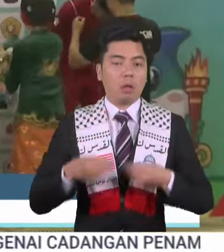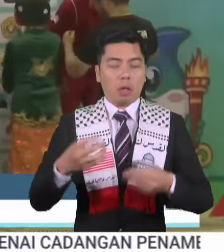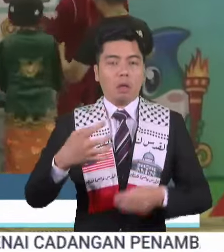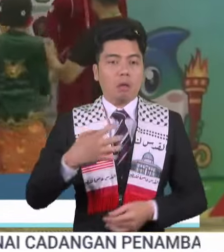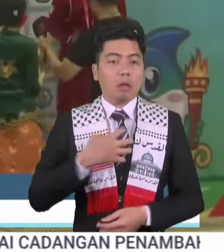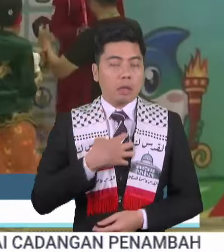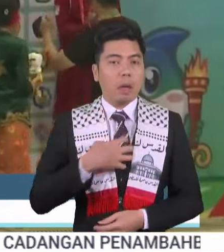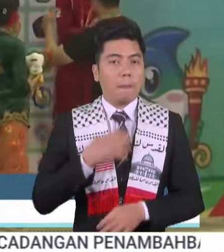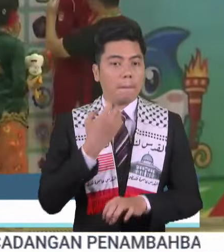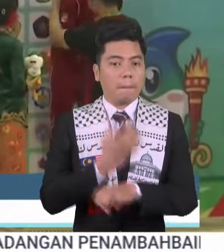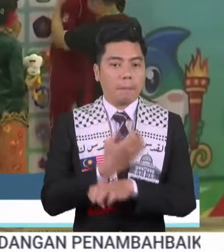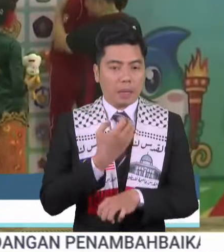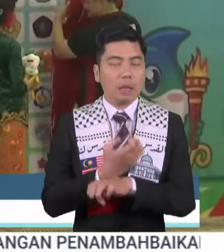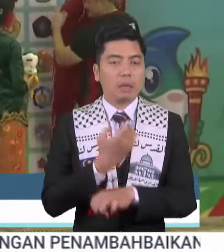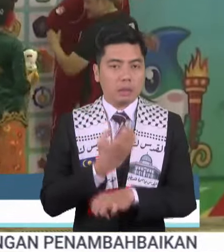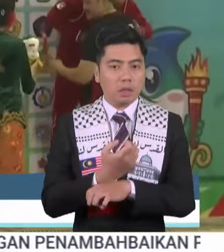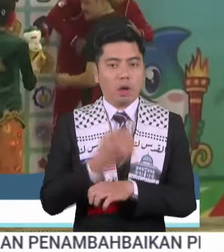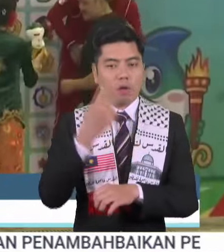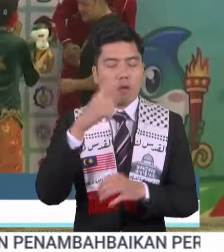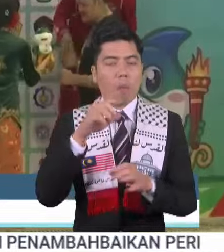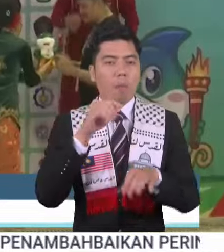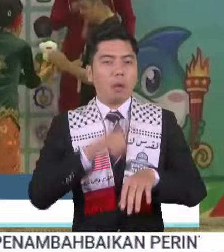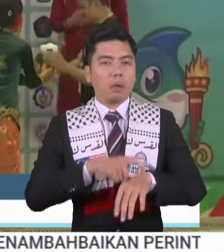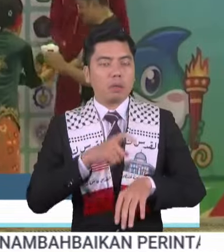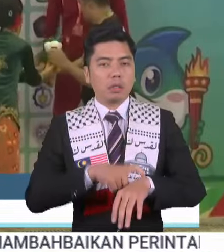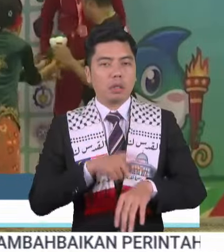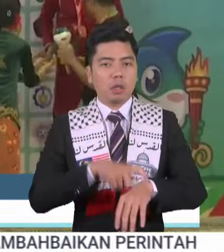200 meter kuat dada dengan catatan